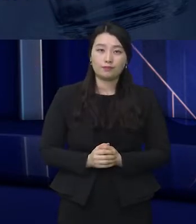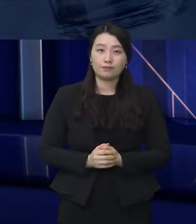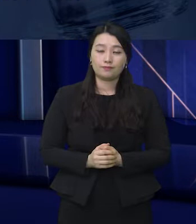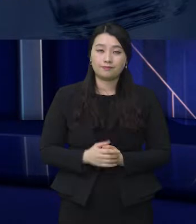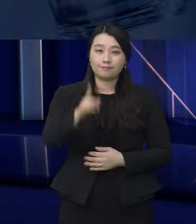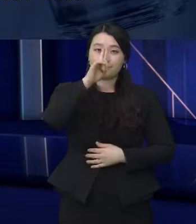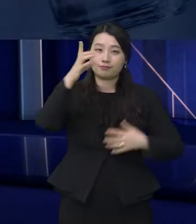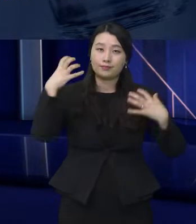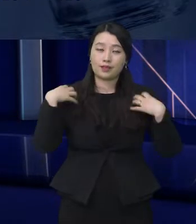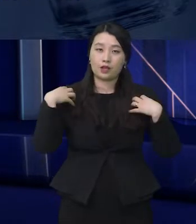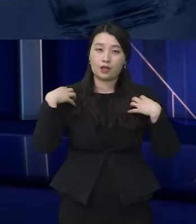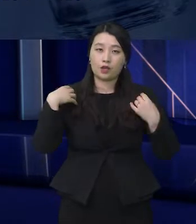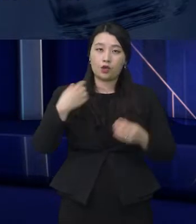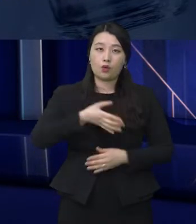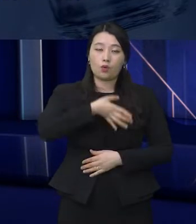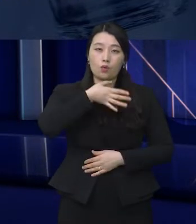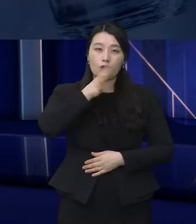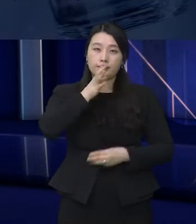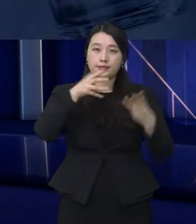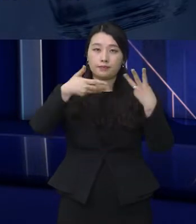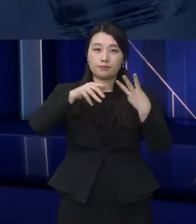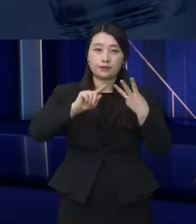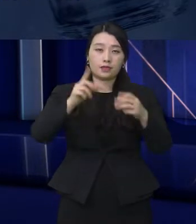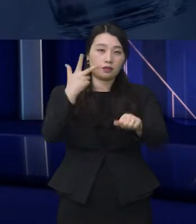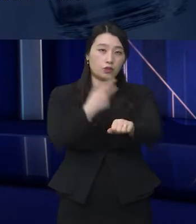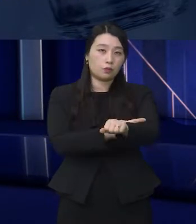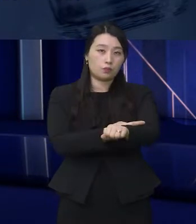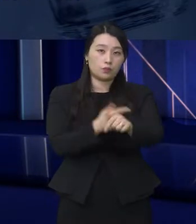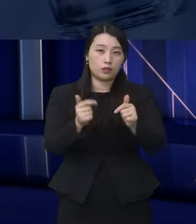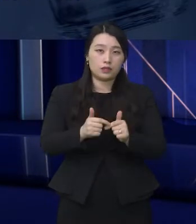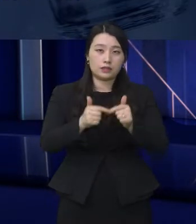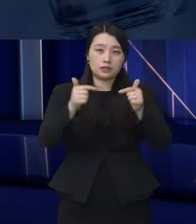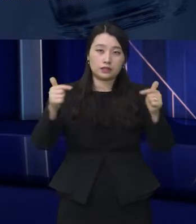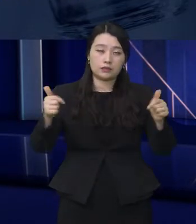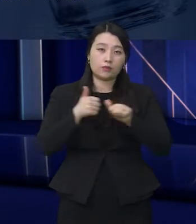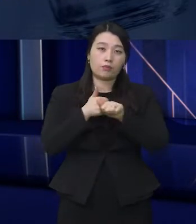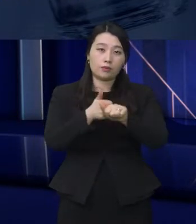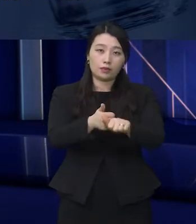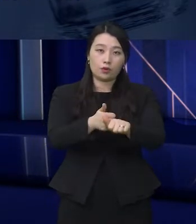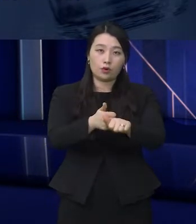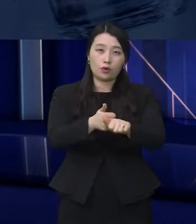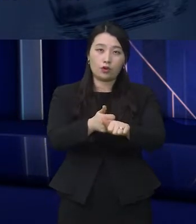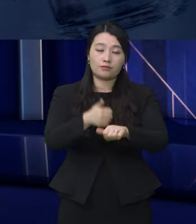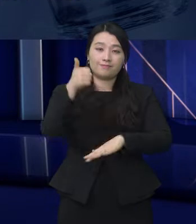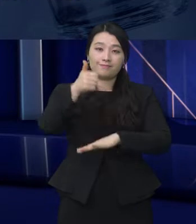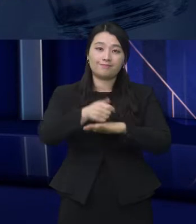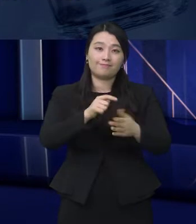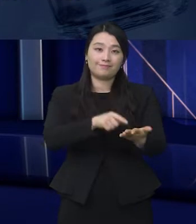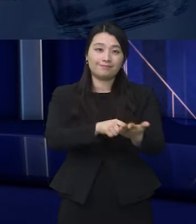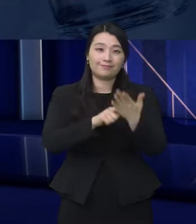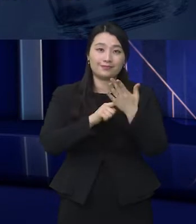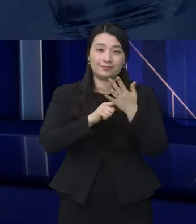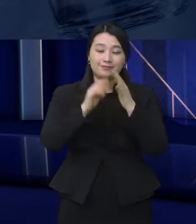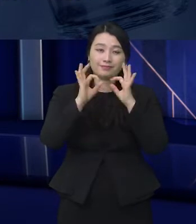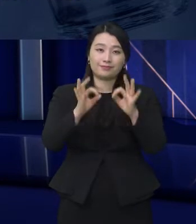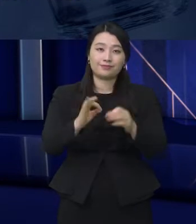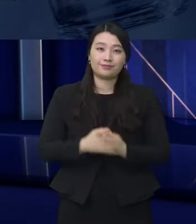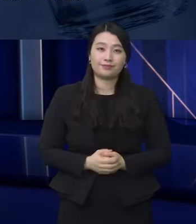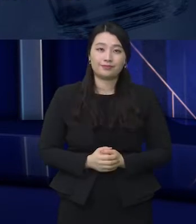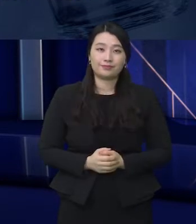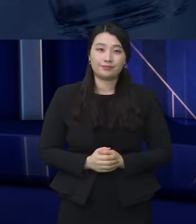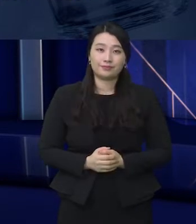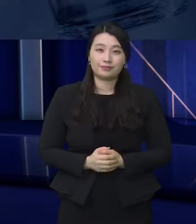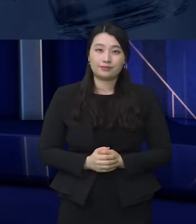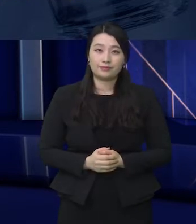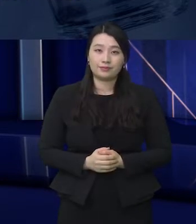방역당국은 고령층의 3차 접종 유리 늘어남에 따라서 이 같은 결과가 나온 것으로 보고 있습니다